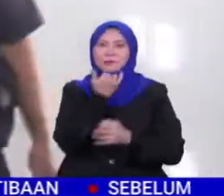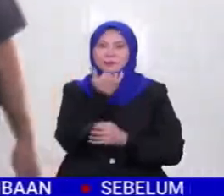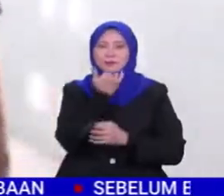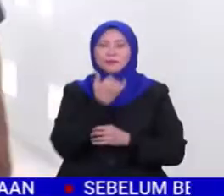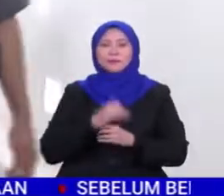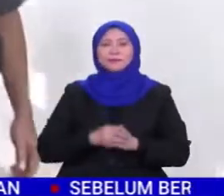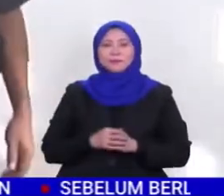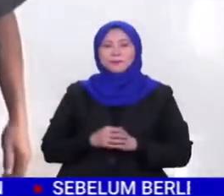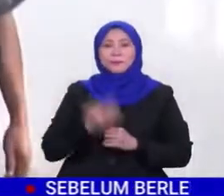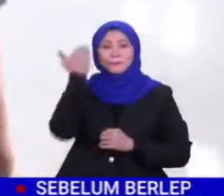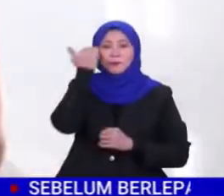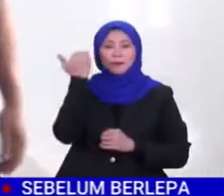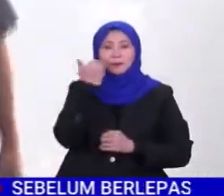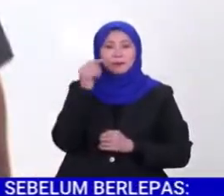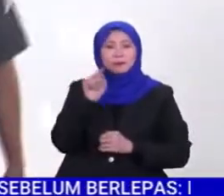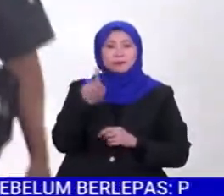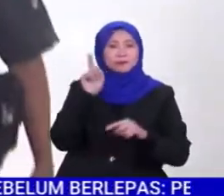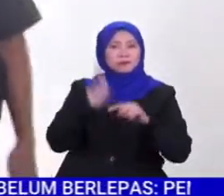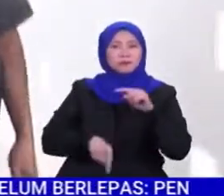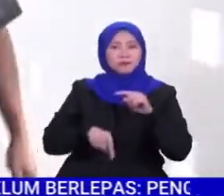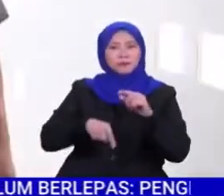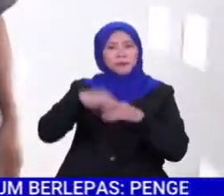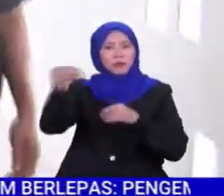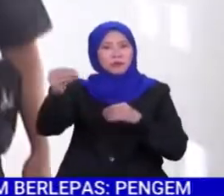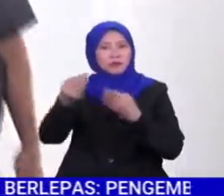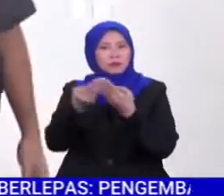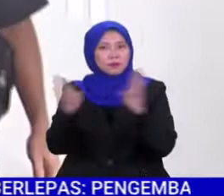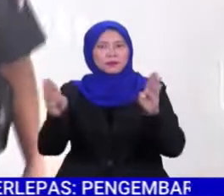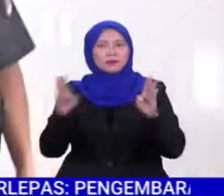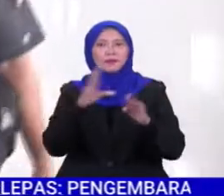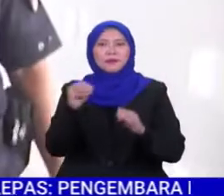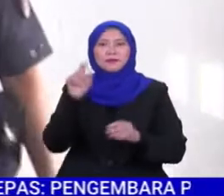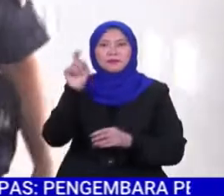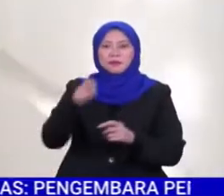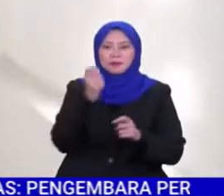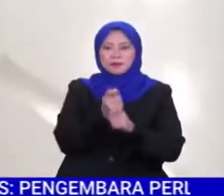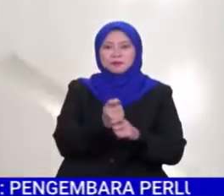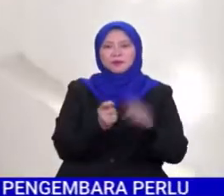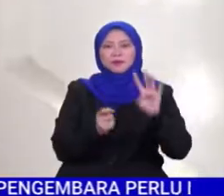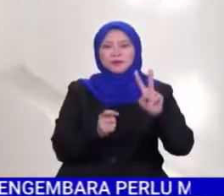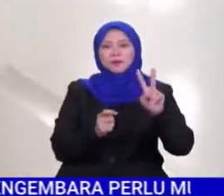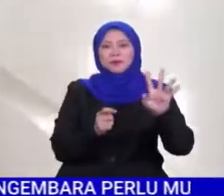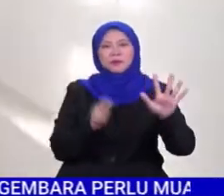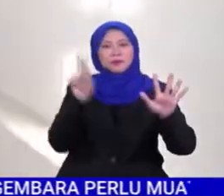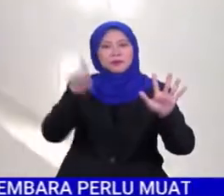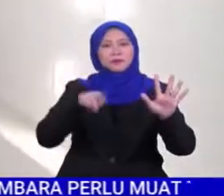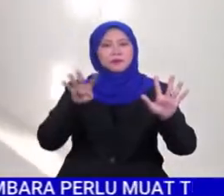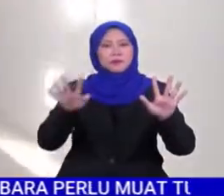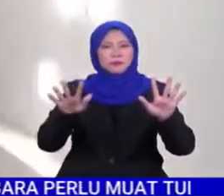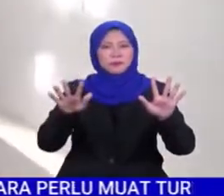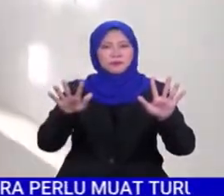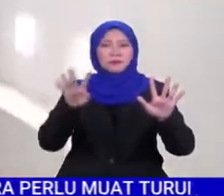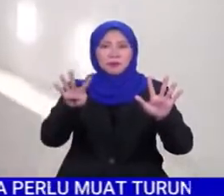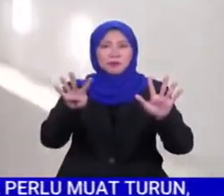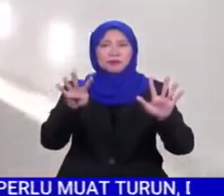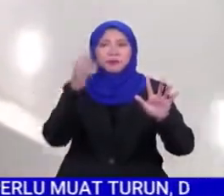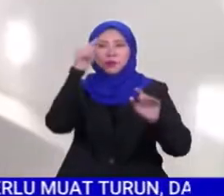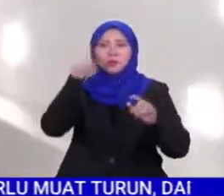mahkamah tidak membenarkan tri7 diikat jamin Dan meletakkan 25av depan sebutan smule guys